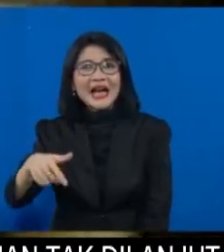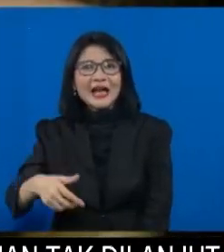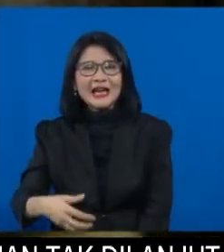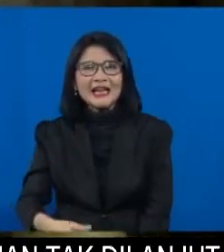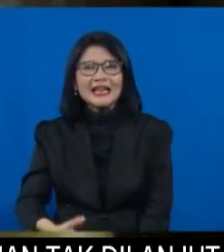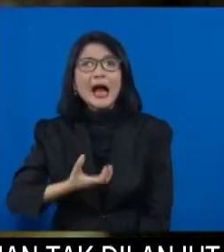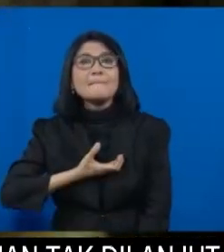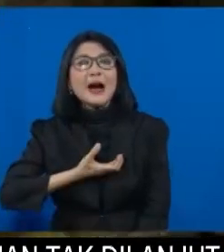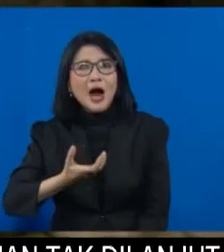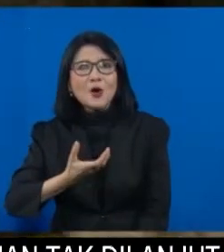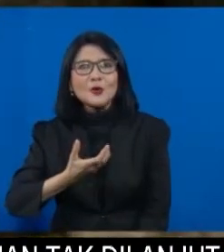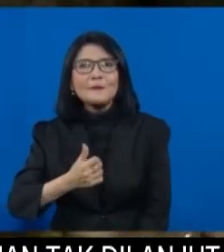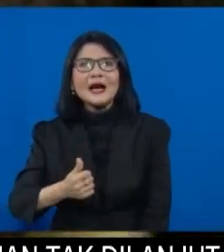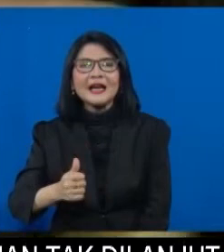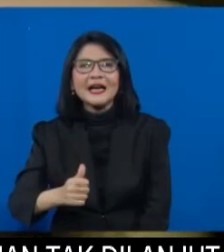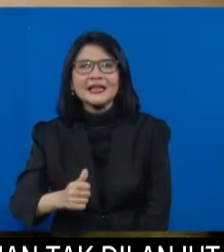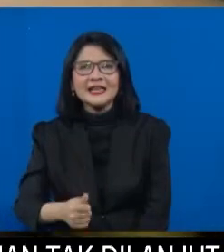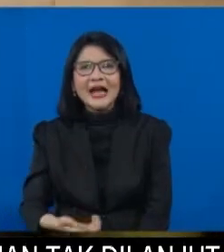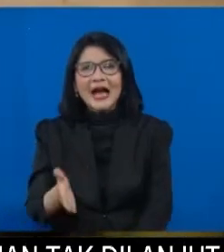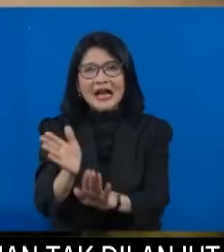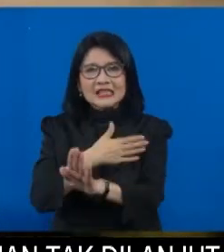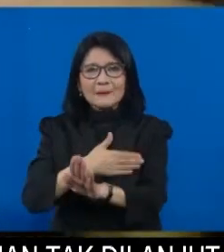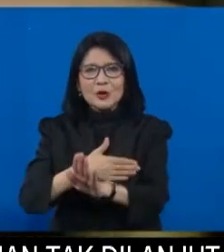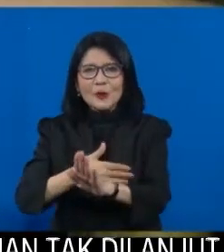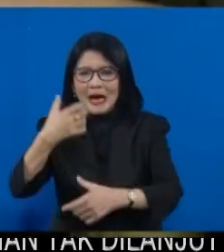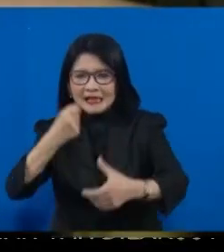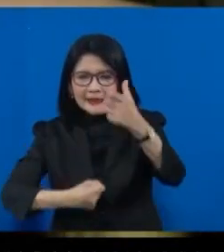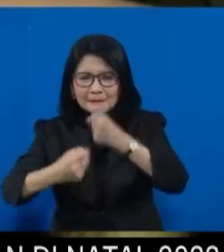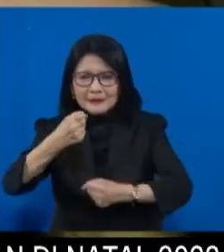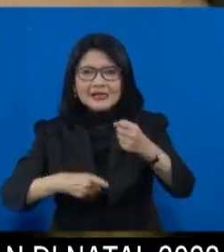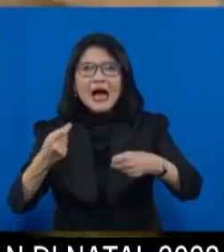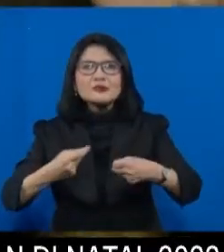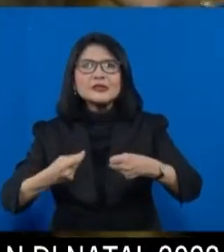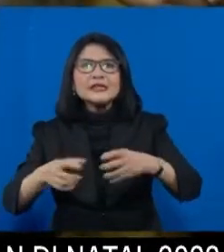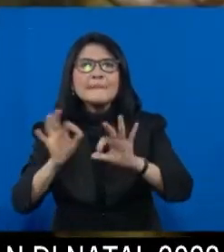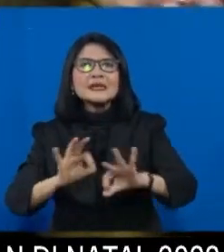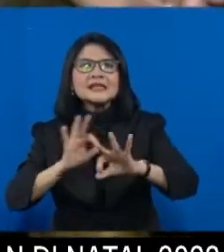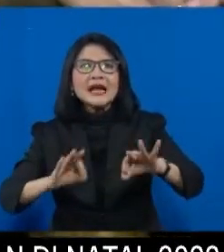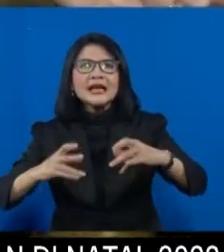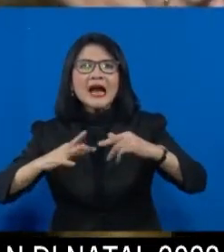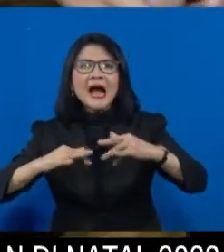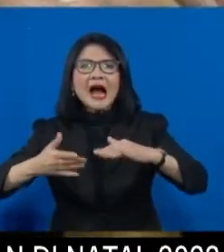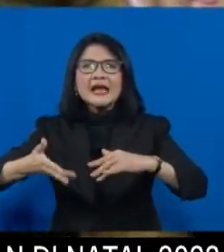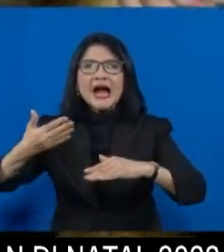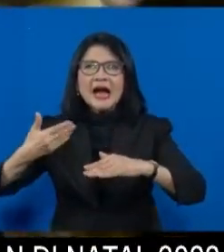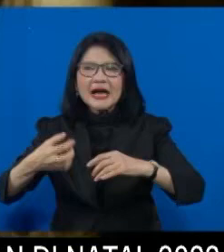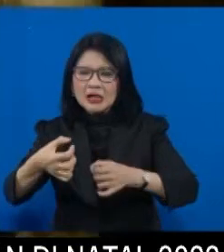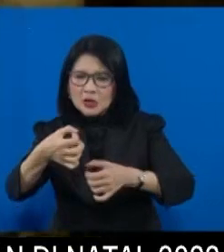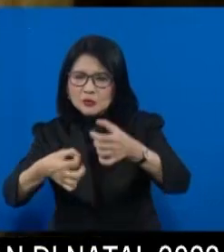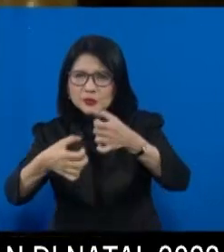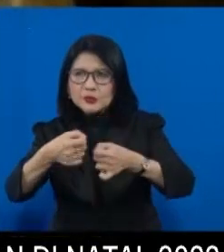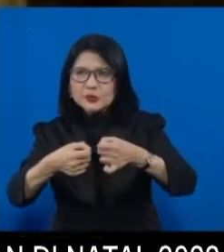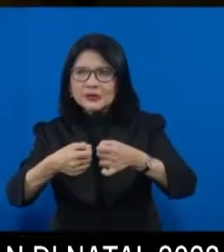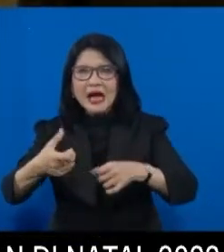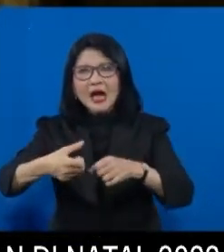Jadi bagian susunya itu sebelum diperas harus dibersihkan terlebih dahulu dengan menggunakan air hangat. Nah, ininya ekornya ini harus